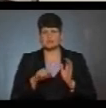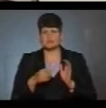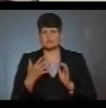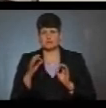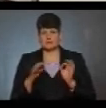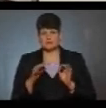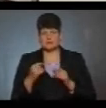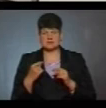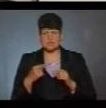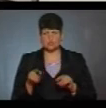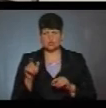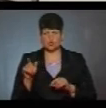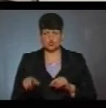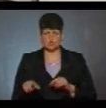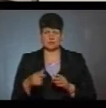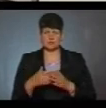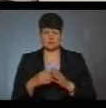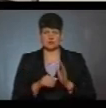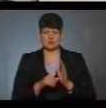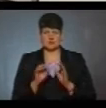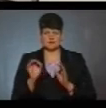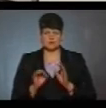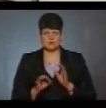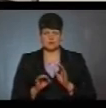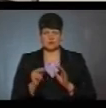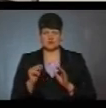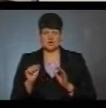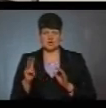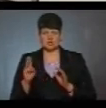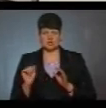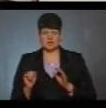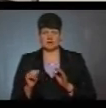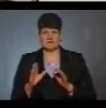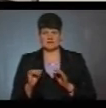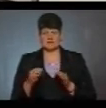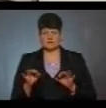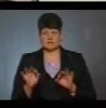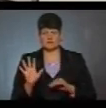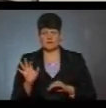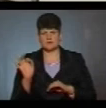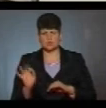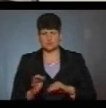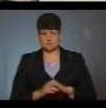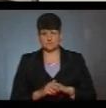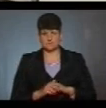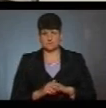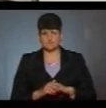7,5%. За іншу особу майже 6%, Чашка Василь, Свобода 5%.